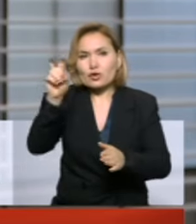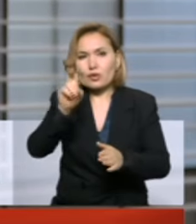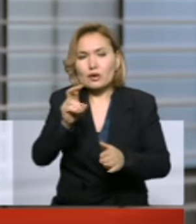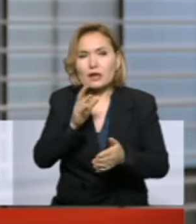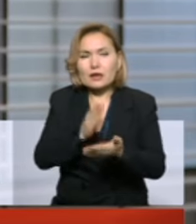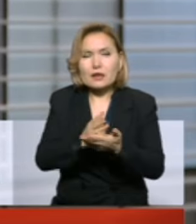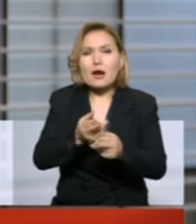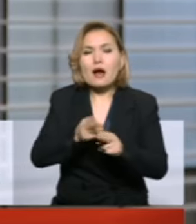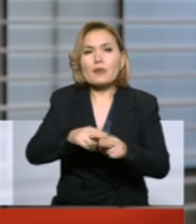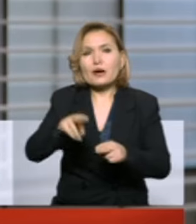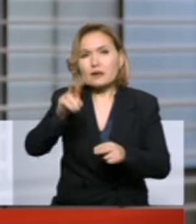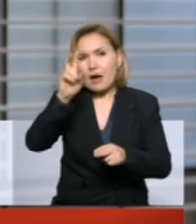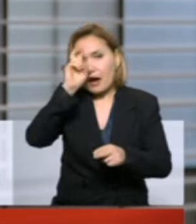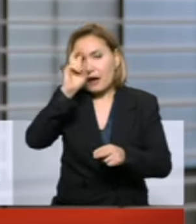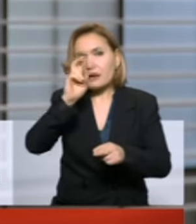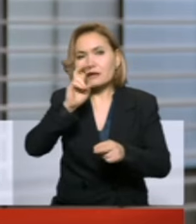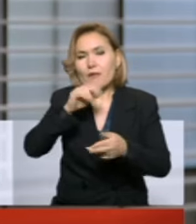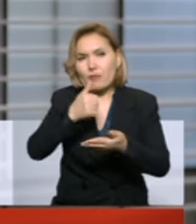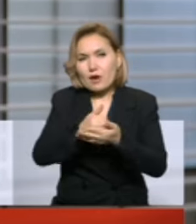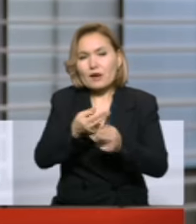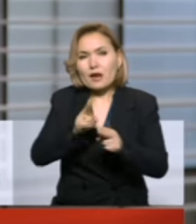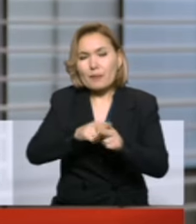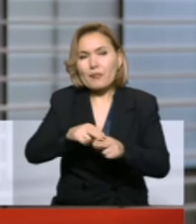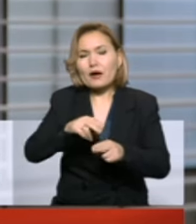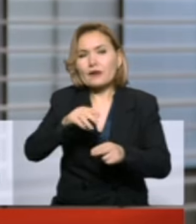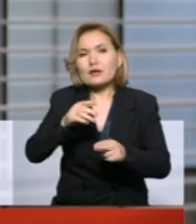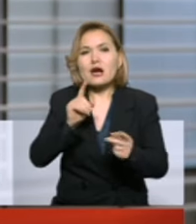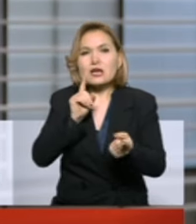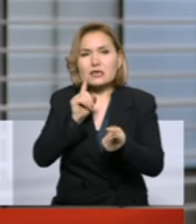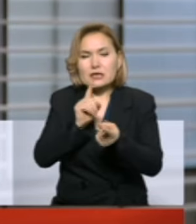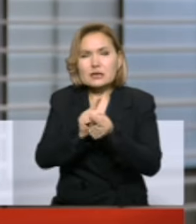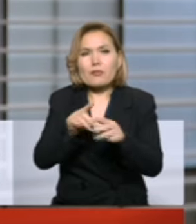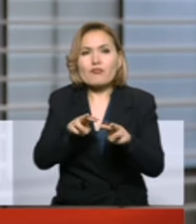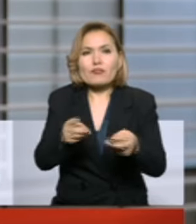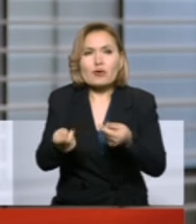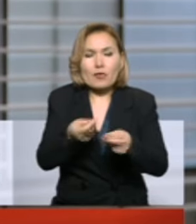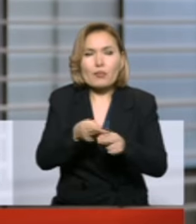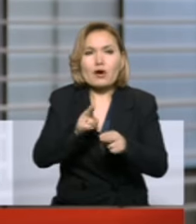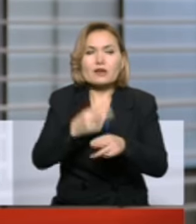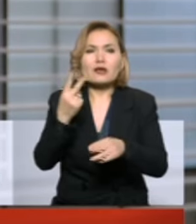Сарапшылар президент сапары қос елдің қатынасын жаңа деңгейге көтеріп, бұл санды